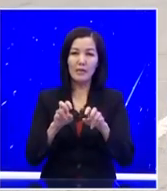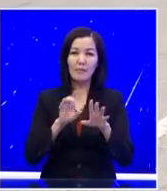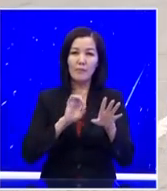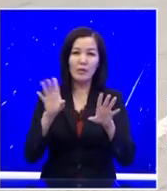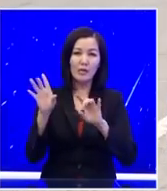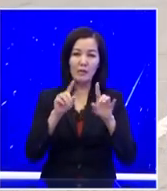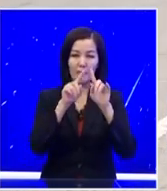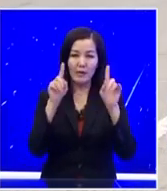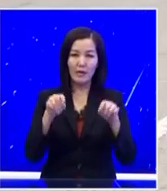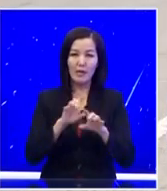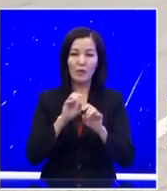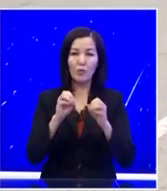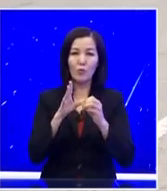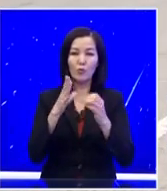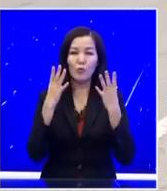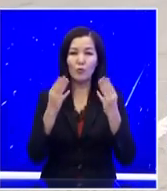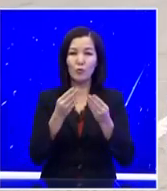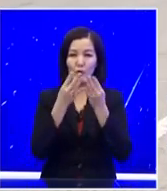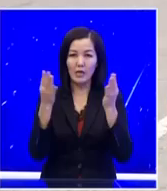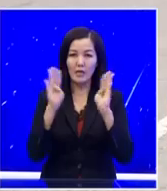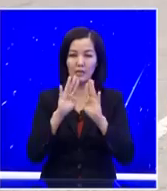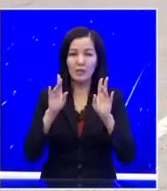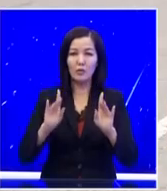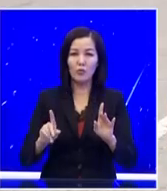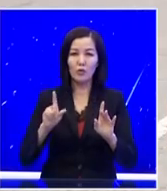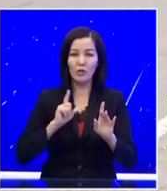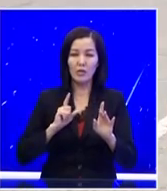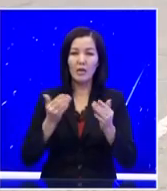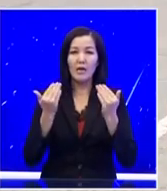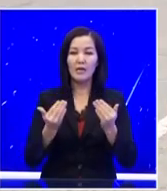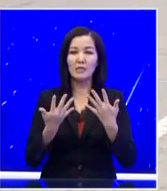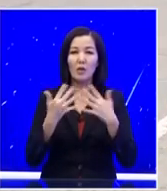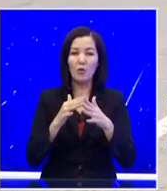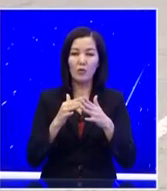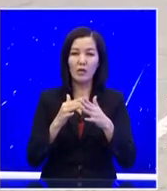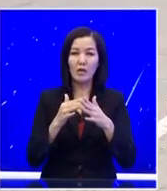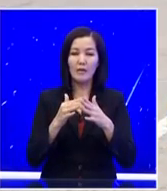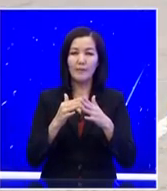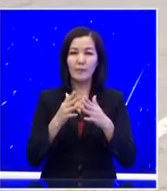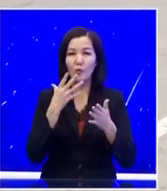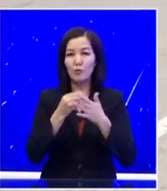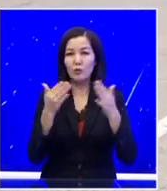таратылып, 14 күн жандай карантинде отырды бәрі, қазір ауылда бәрі. Осы